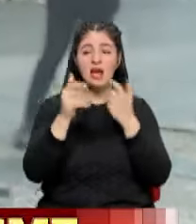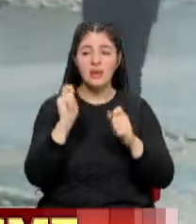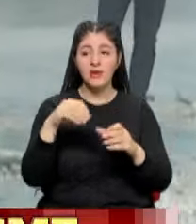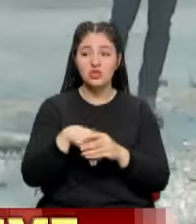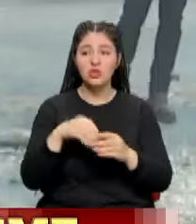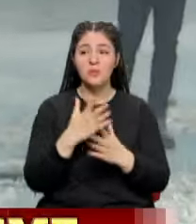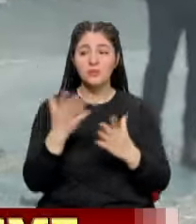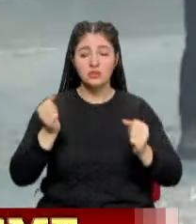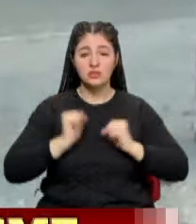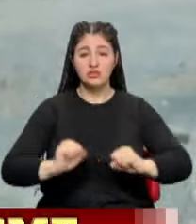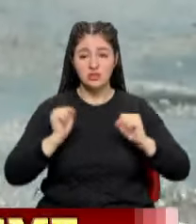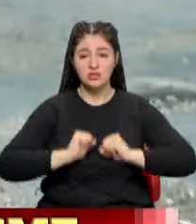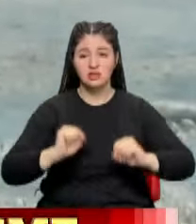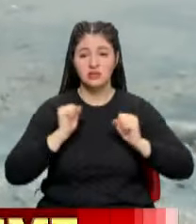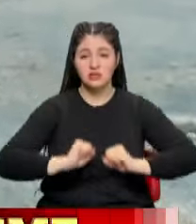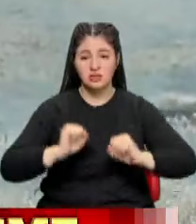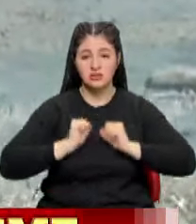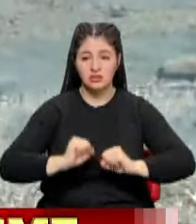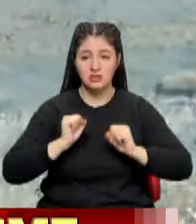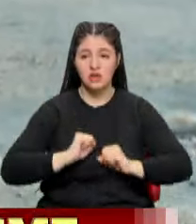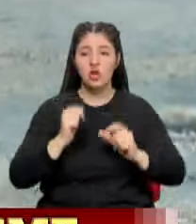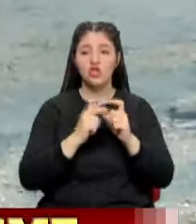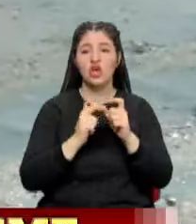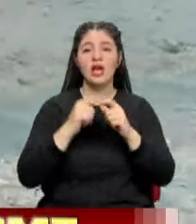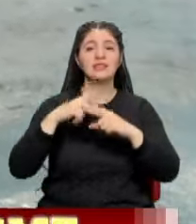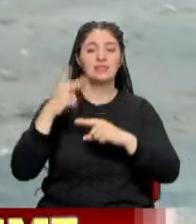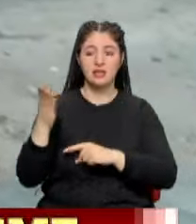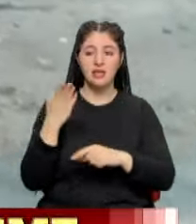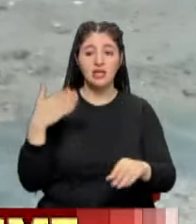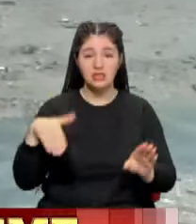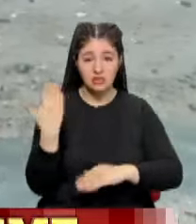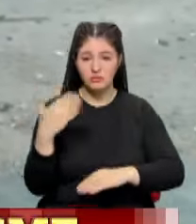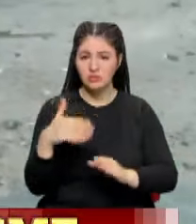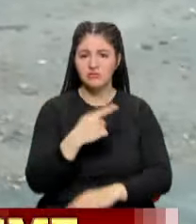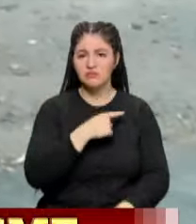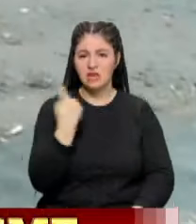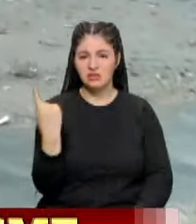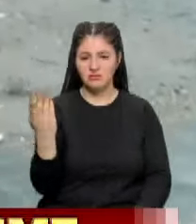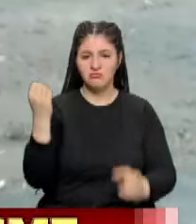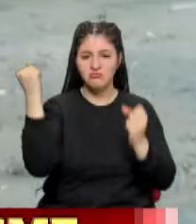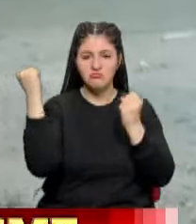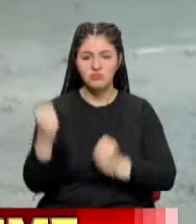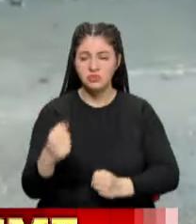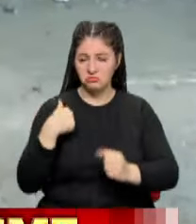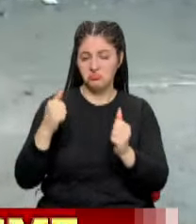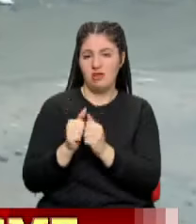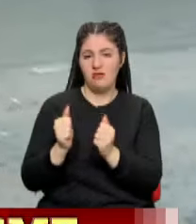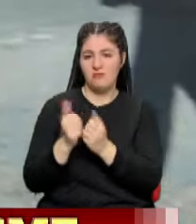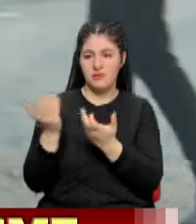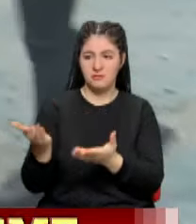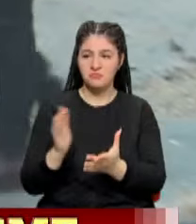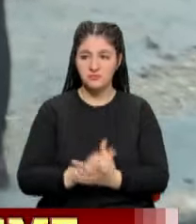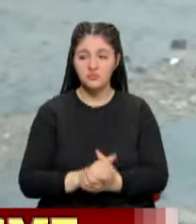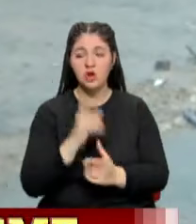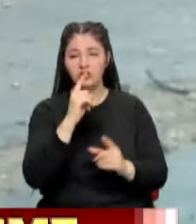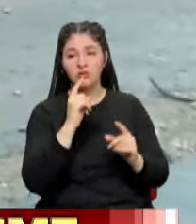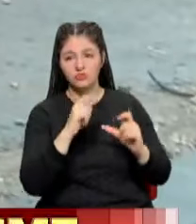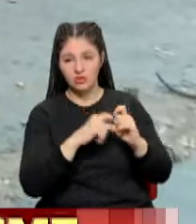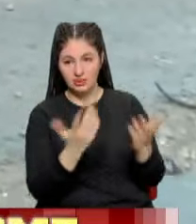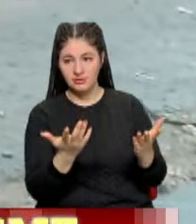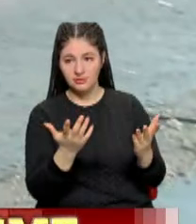için büyük bir gayrette bulundu Gökhan Zan. Gitti mi? Gitmiyor. Gökhan Zan yine yanımızda. Hocam